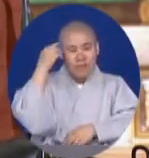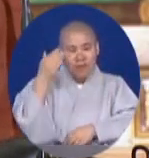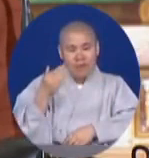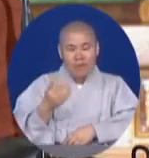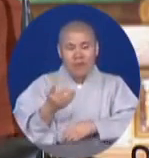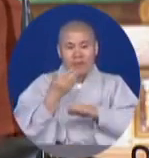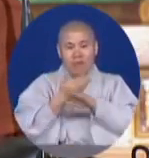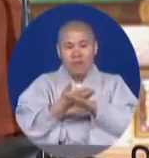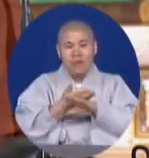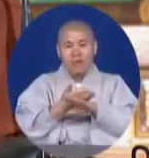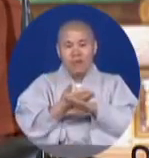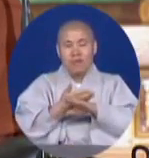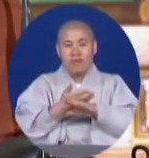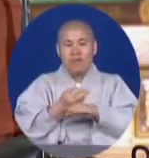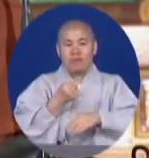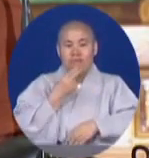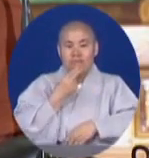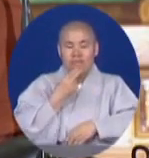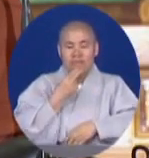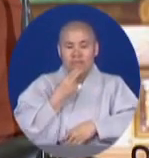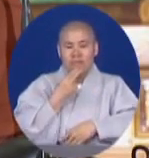이거요. 딴 거 없어요.